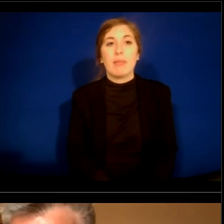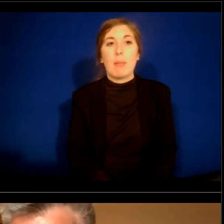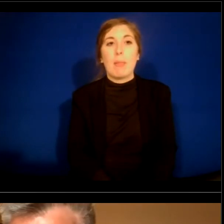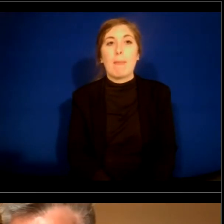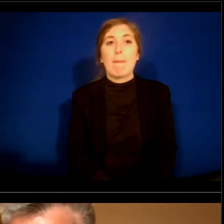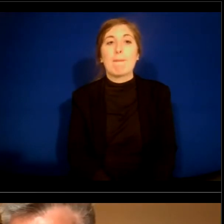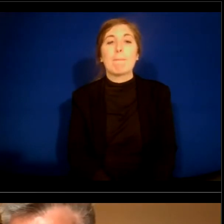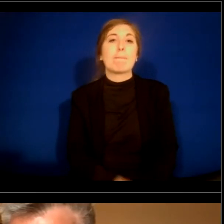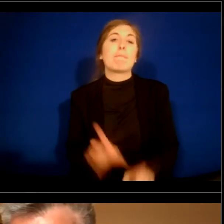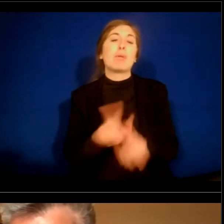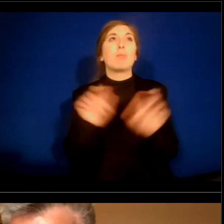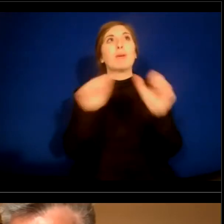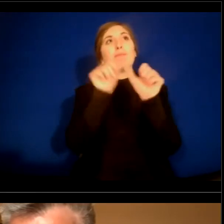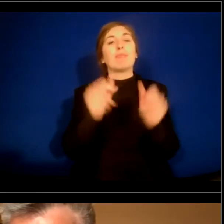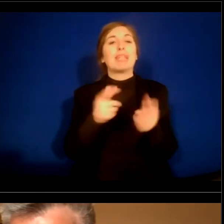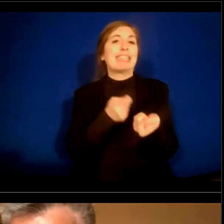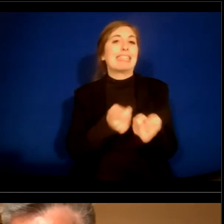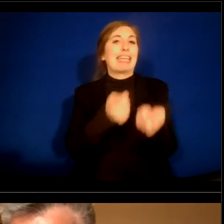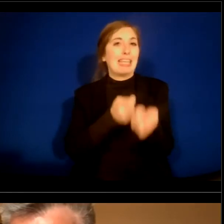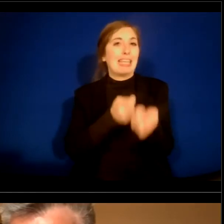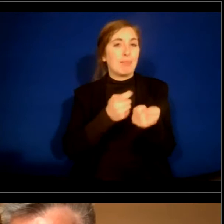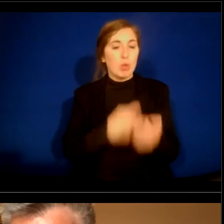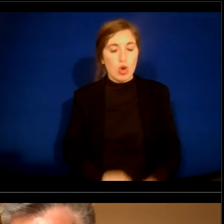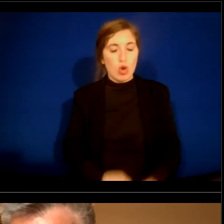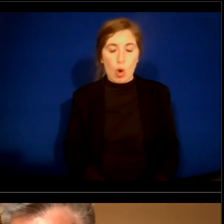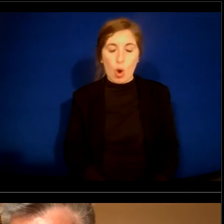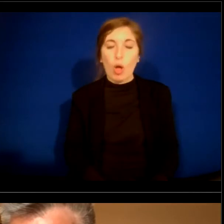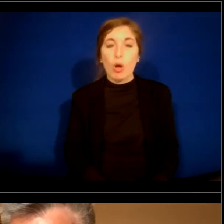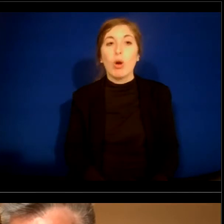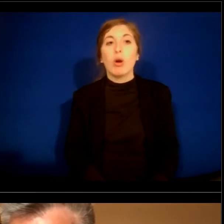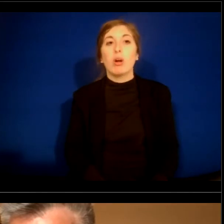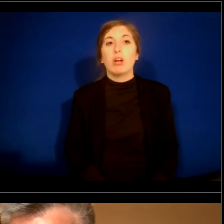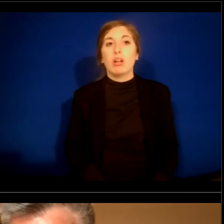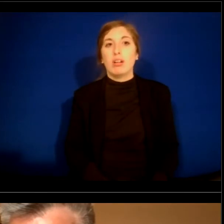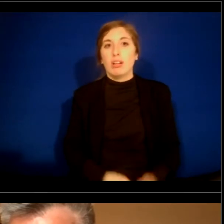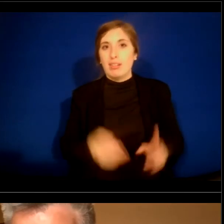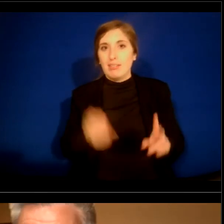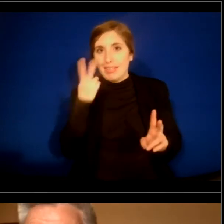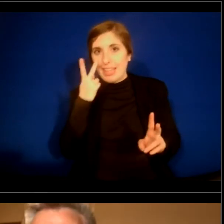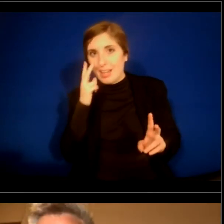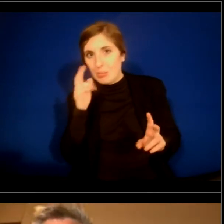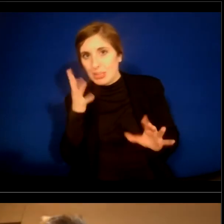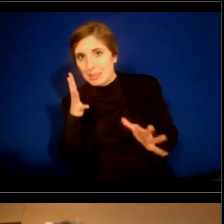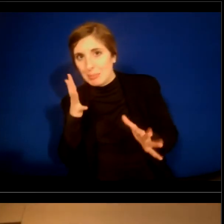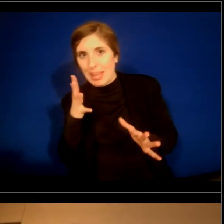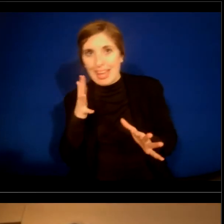ulteriori stimoli. Vediamo se non ho parlato troppo presto.